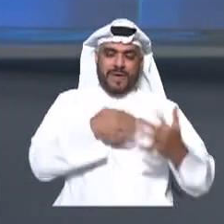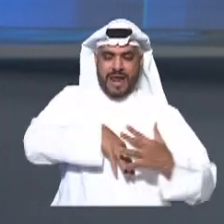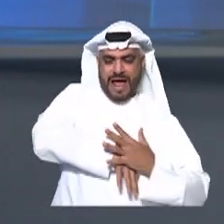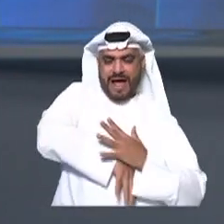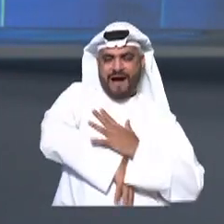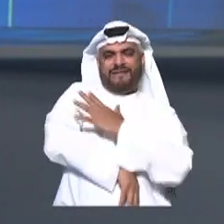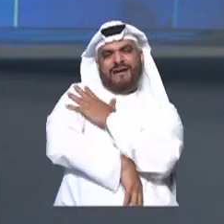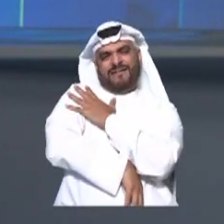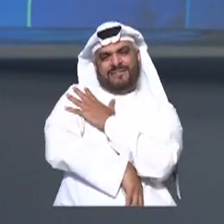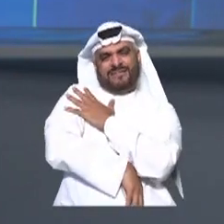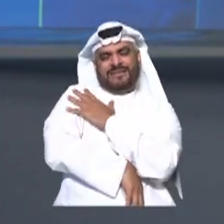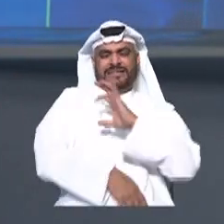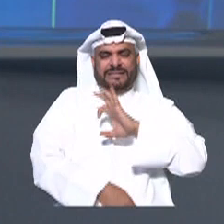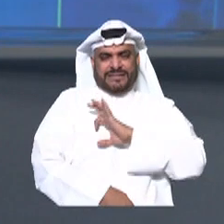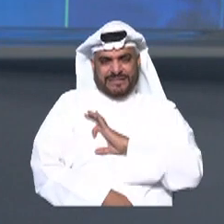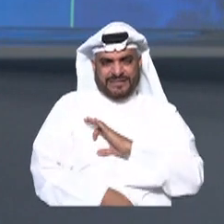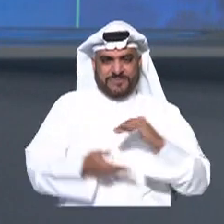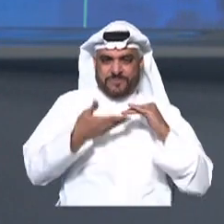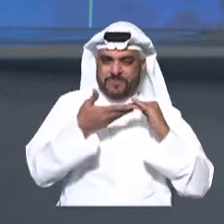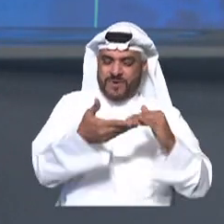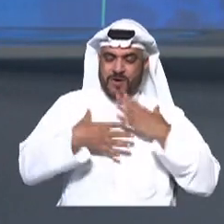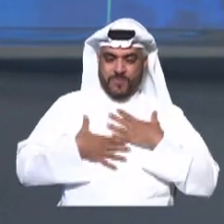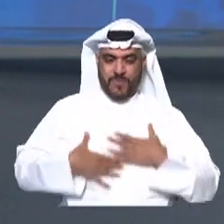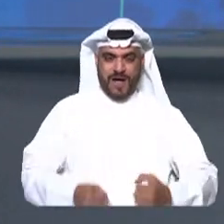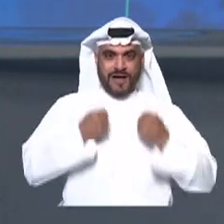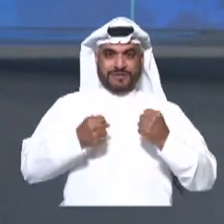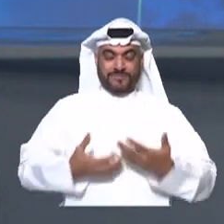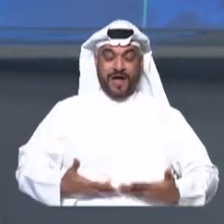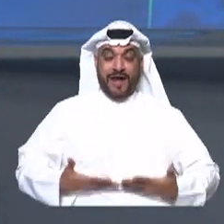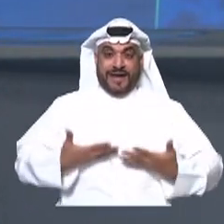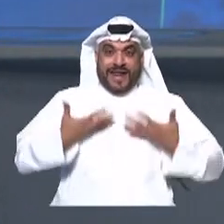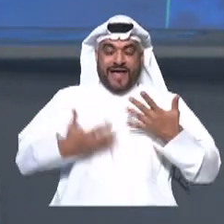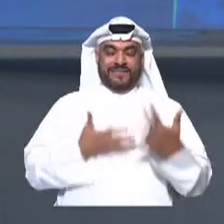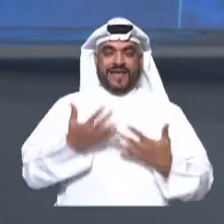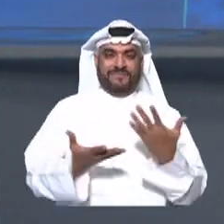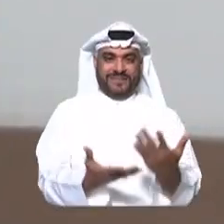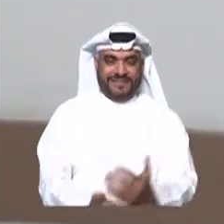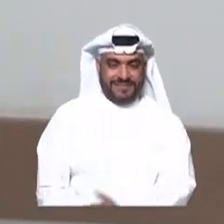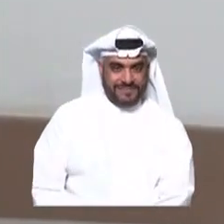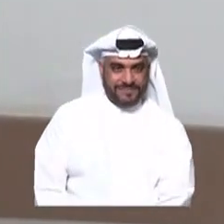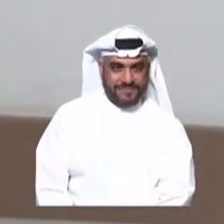معنويا، لما في ذلك من أثر كبير على نفسية المرضى.